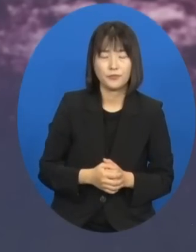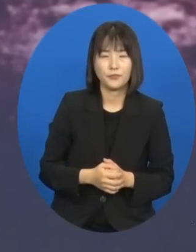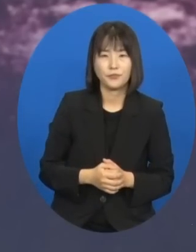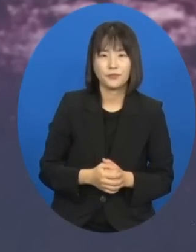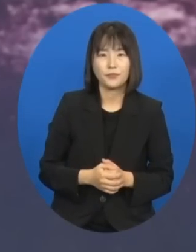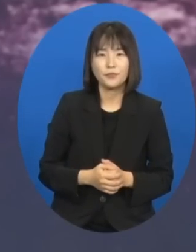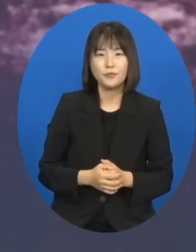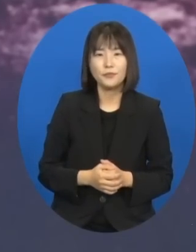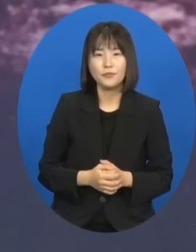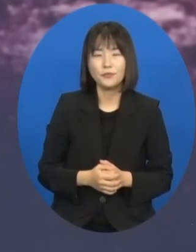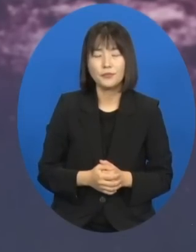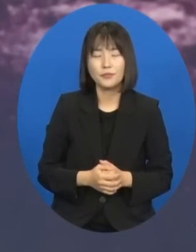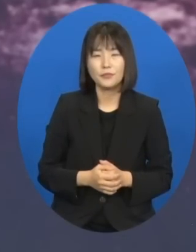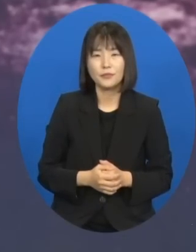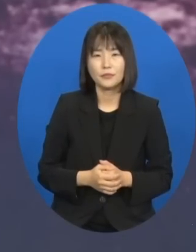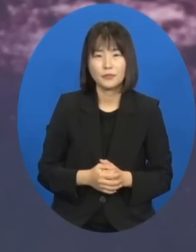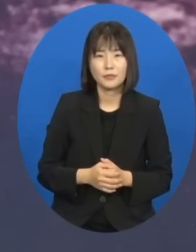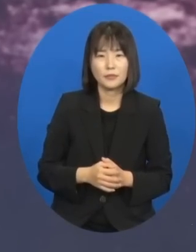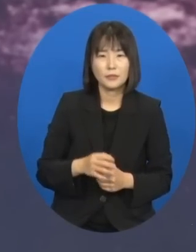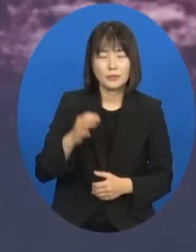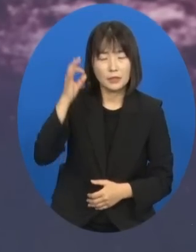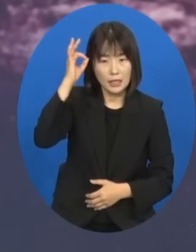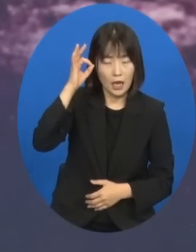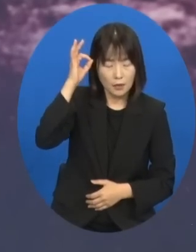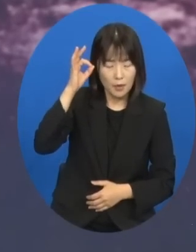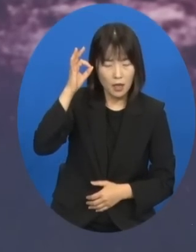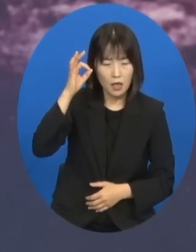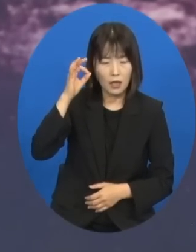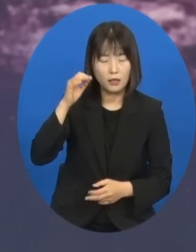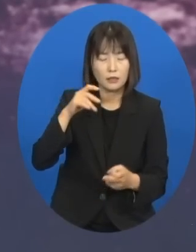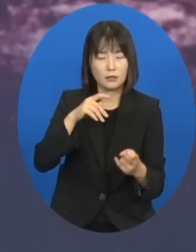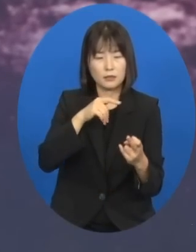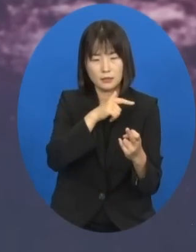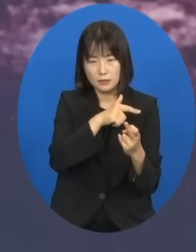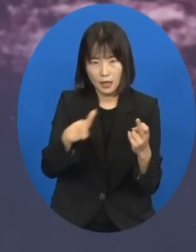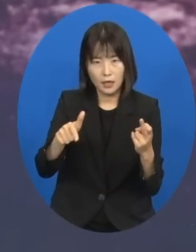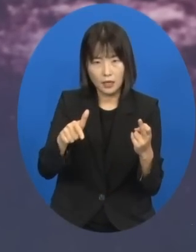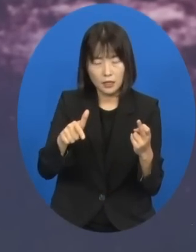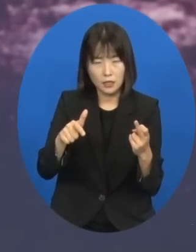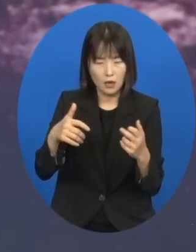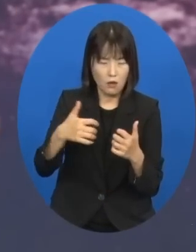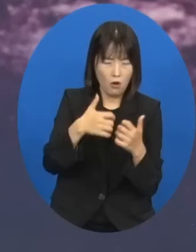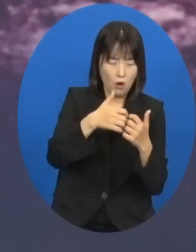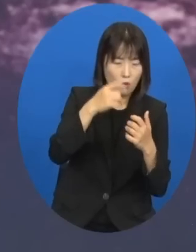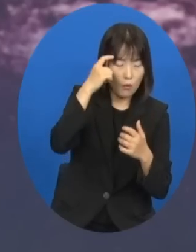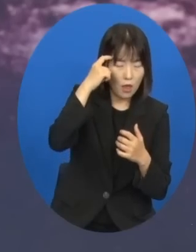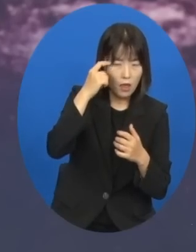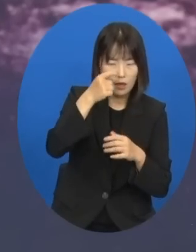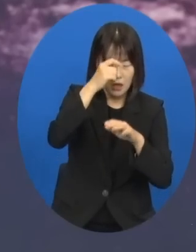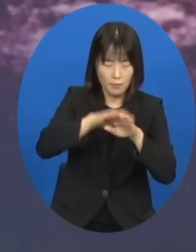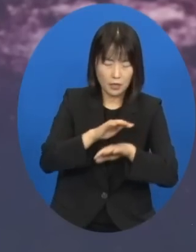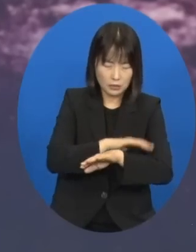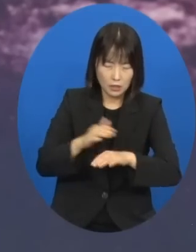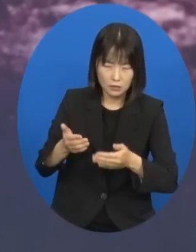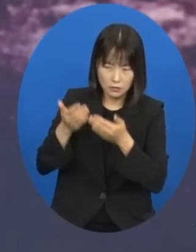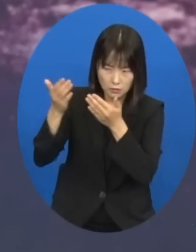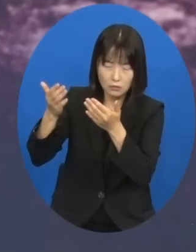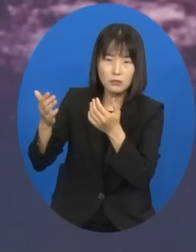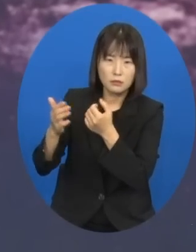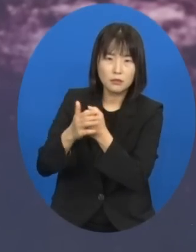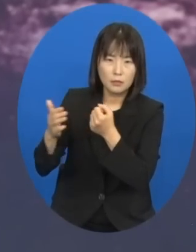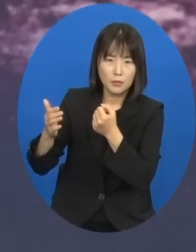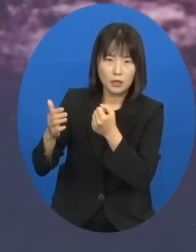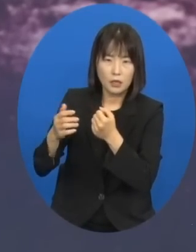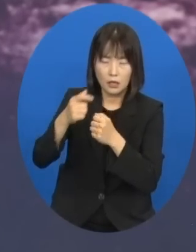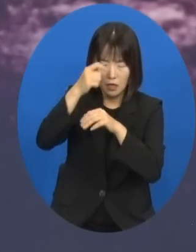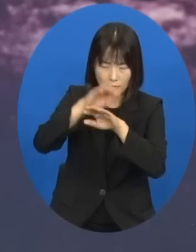드려서. 아 예배만 잘 들어도 시기를 받아요. 공격을 받아요. 여러분 정말 예배 잘 들어보세요. 마귀가 가만히 있겠습니까? 여러분